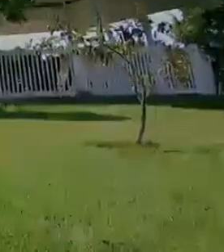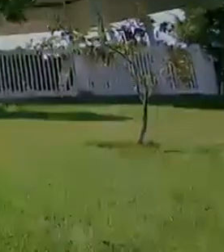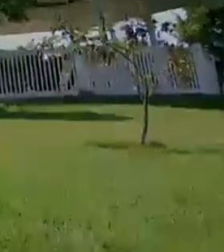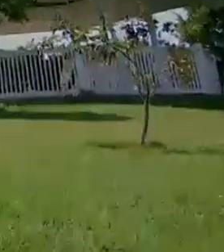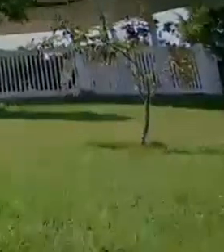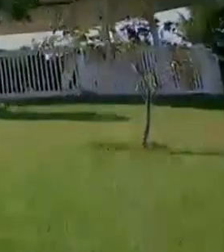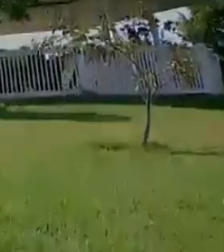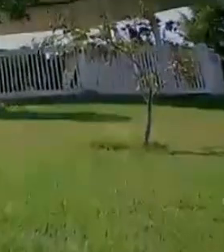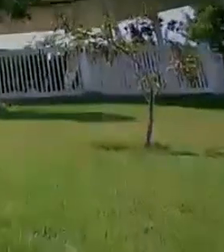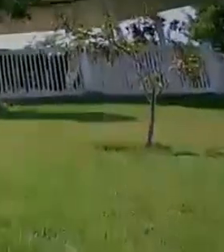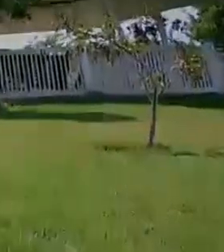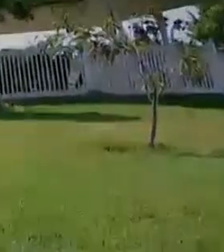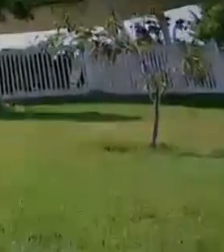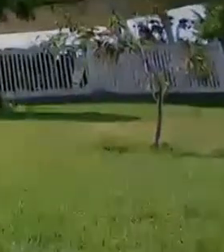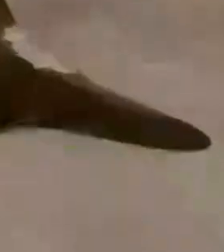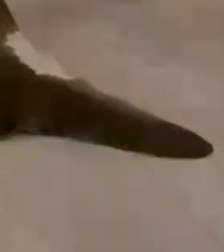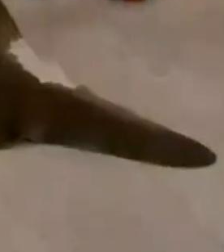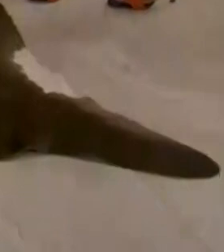Bahçenin kamelya tarafı.